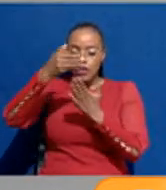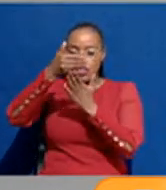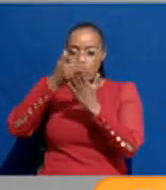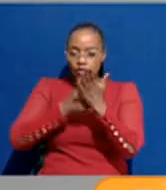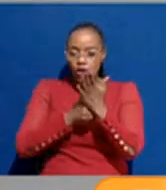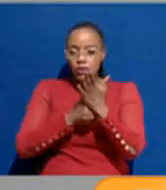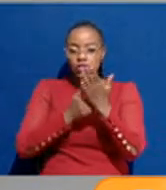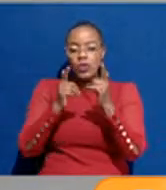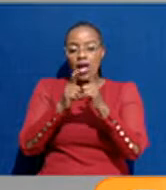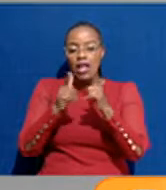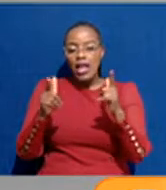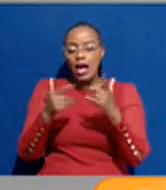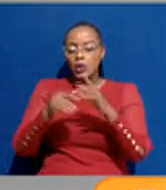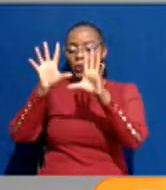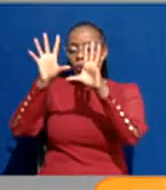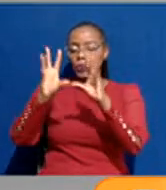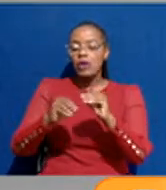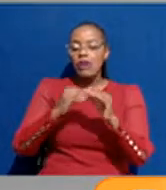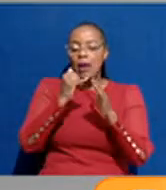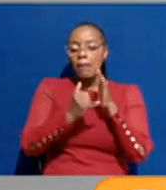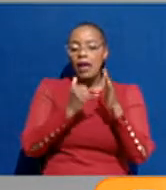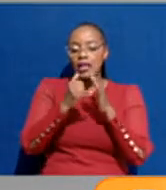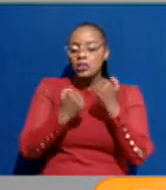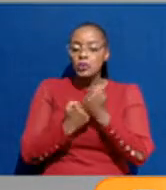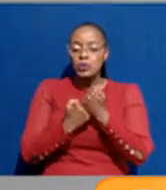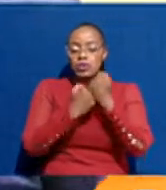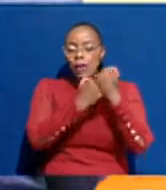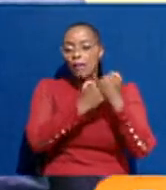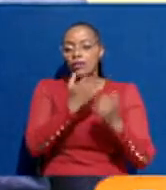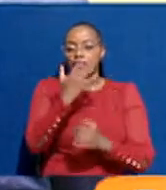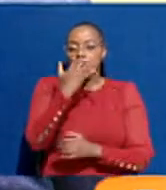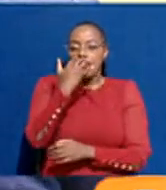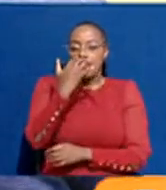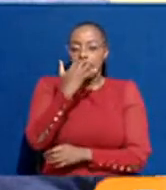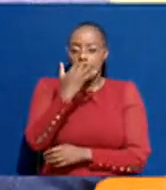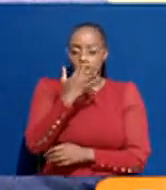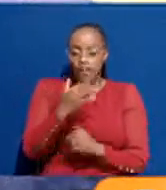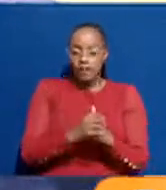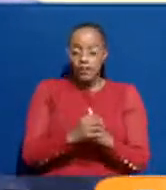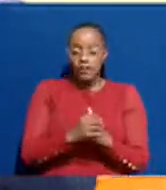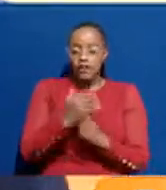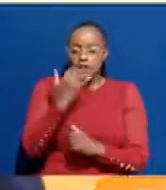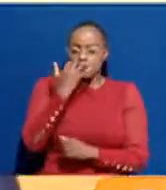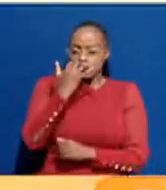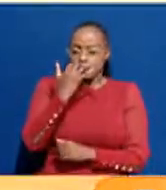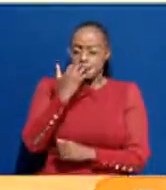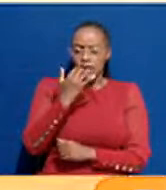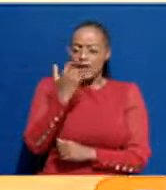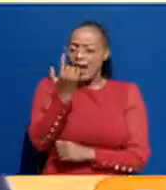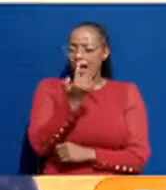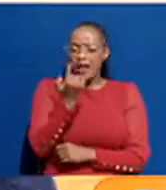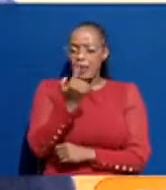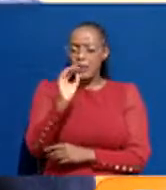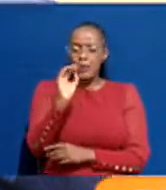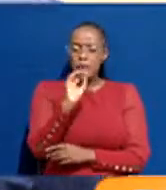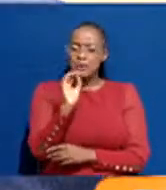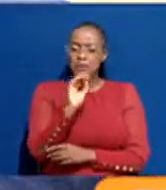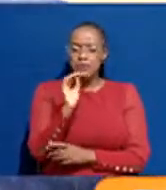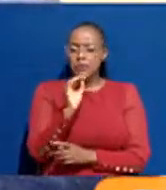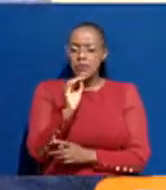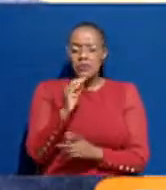ya ridhaa ya kuzimwa kwa mashine ya kumsaidia kupumua. Hapumui kwa njia ile ambayo